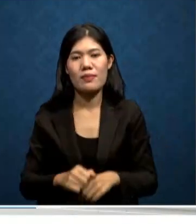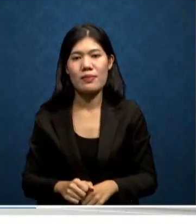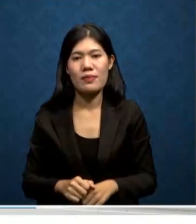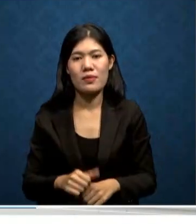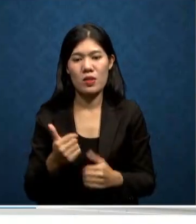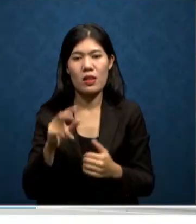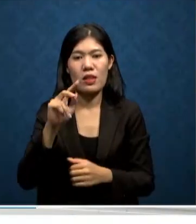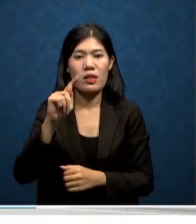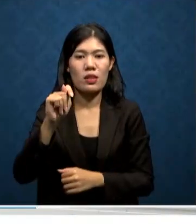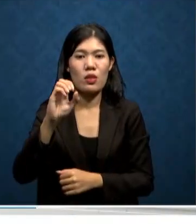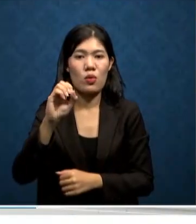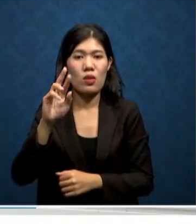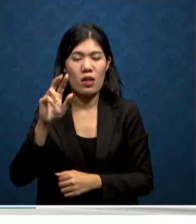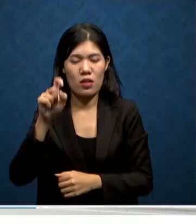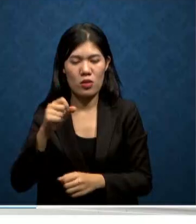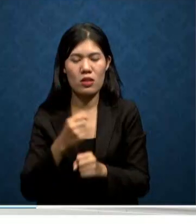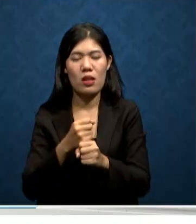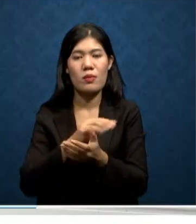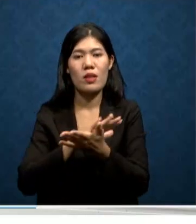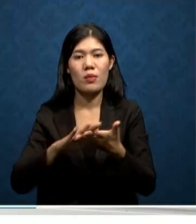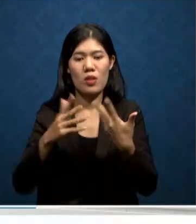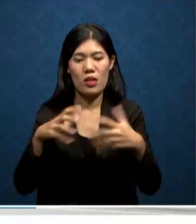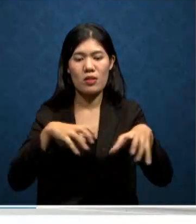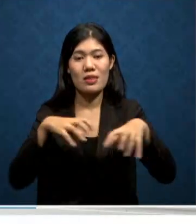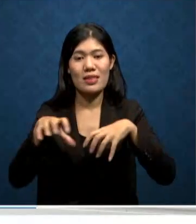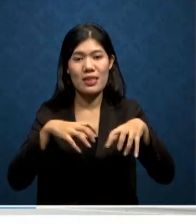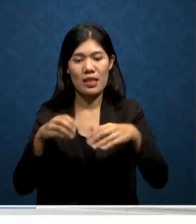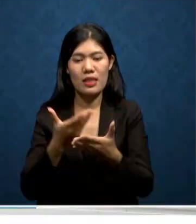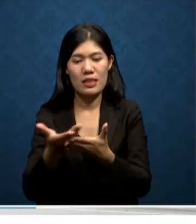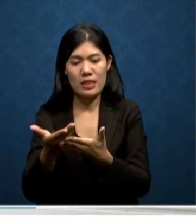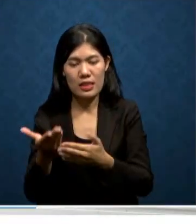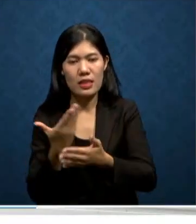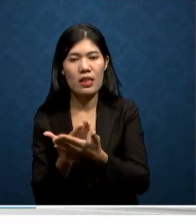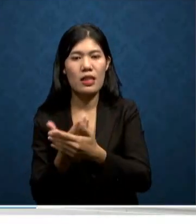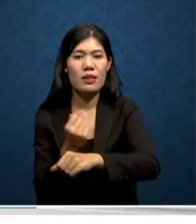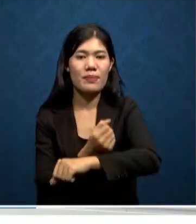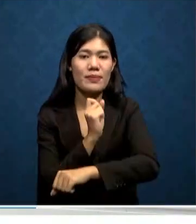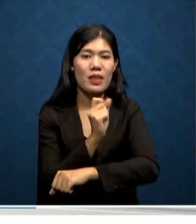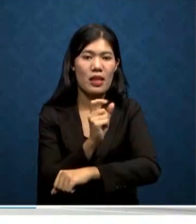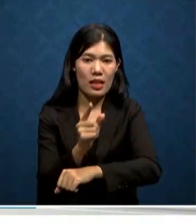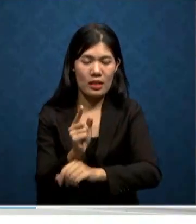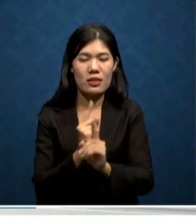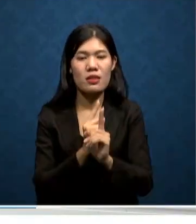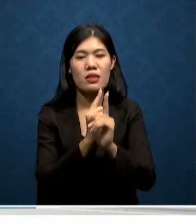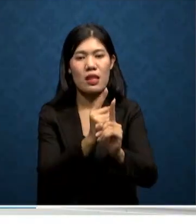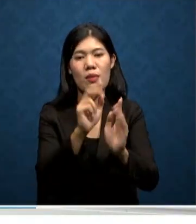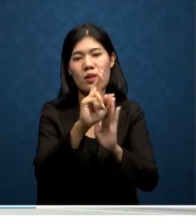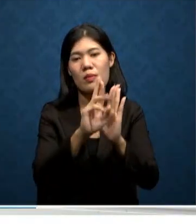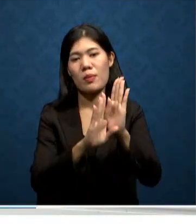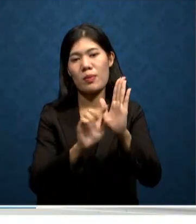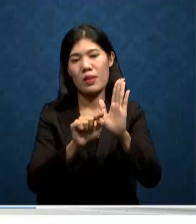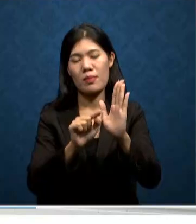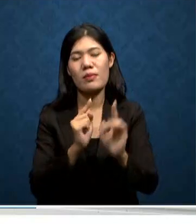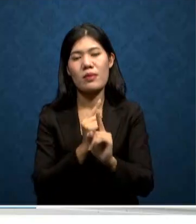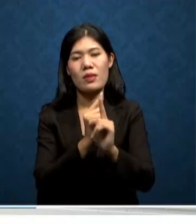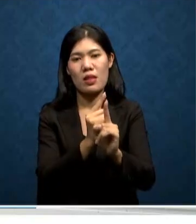ร้อยนะครับแล้วก็ให้บริหารจัดการการจัดซื้อจัดจ้างนะครับให้มันเป็นไปตามระเบียบแล้วก็โดยเร็ว